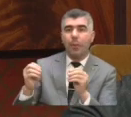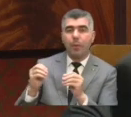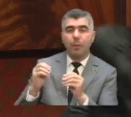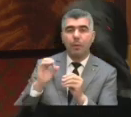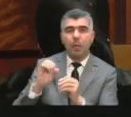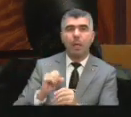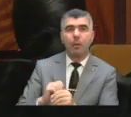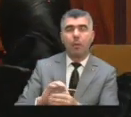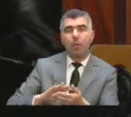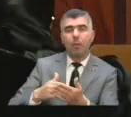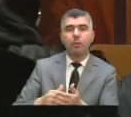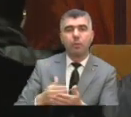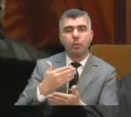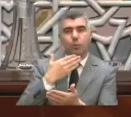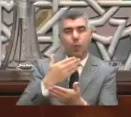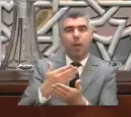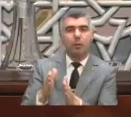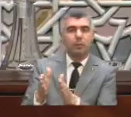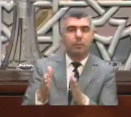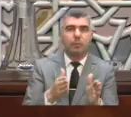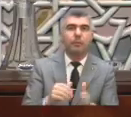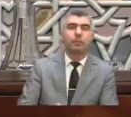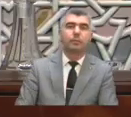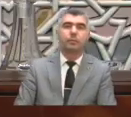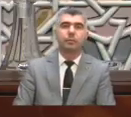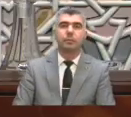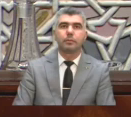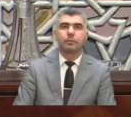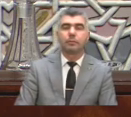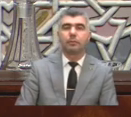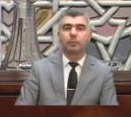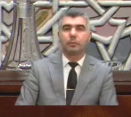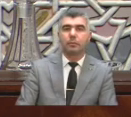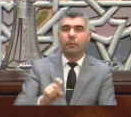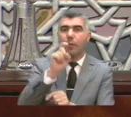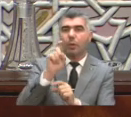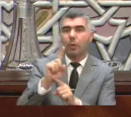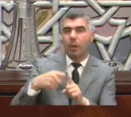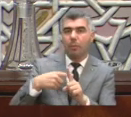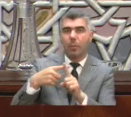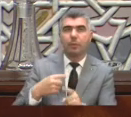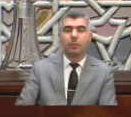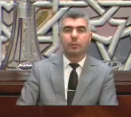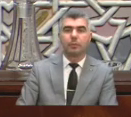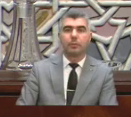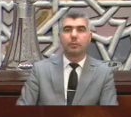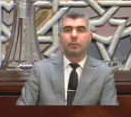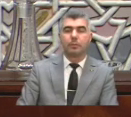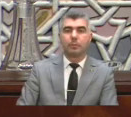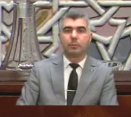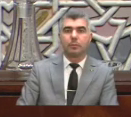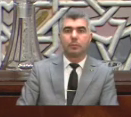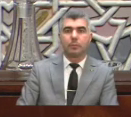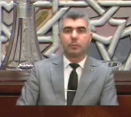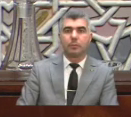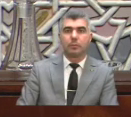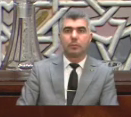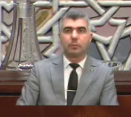الكاوبوي. وشكرا لكم. شكرا السيده النائبه المحترمه. هل هناك من تعقيبات اضافيه في هذا الموضوع؟ تفضل السيد النائب المحترم.